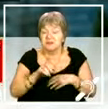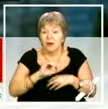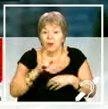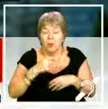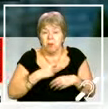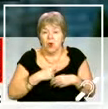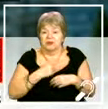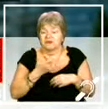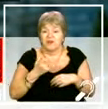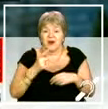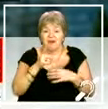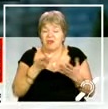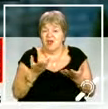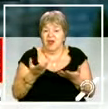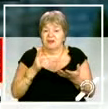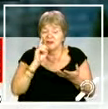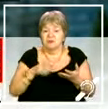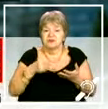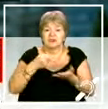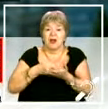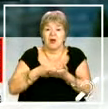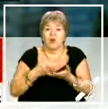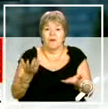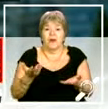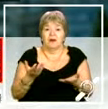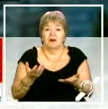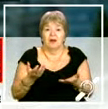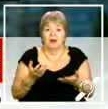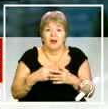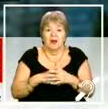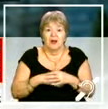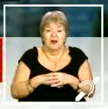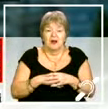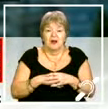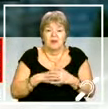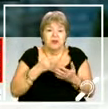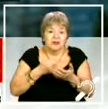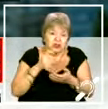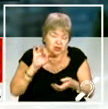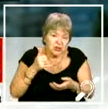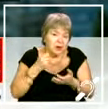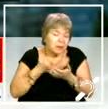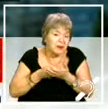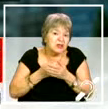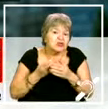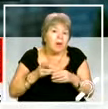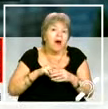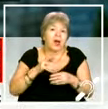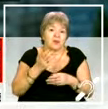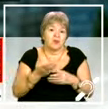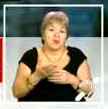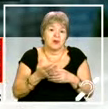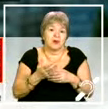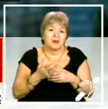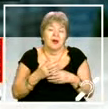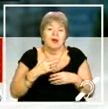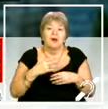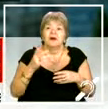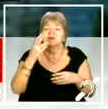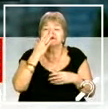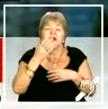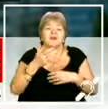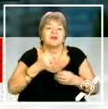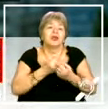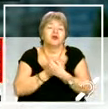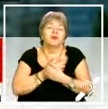te dezici, sunt absolut necesare, atunci cheltui mai mult, spre deosebire față de iubitorii de bere sau de vin